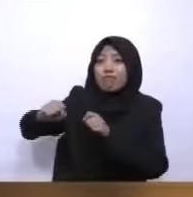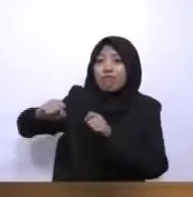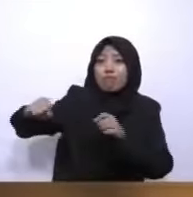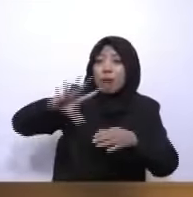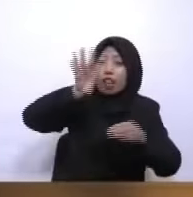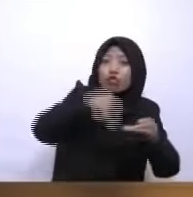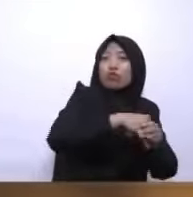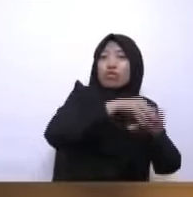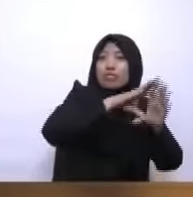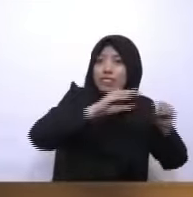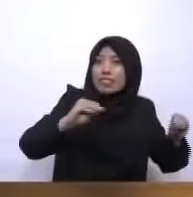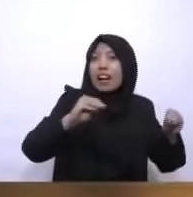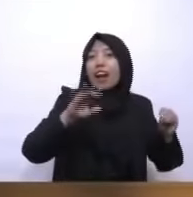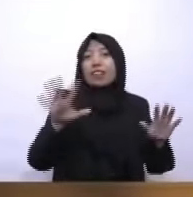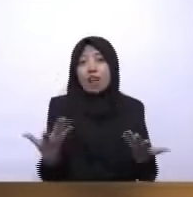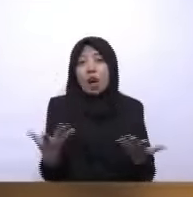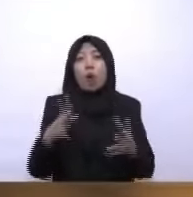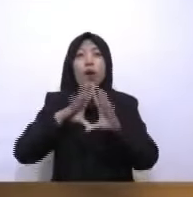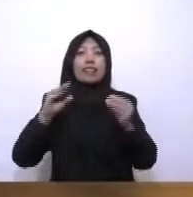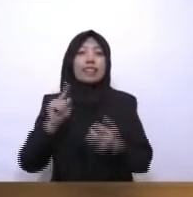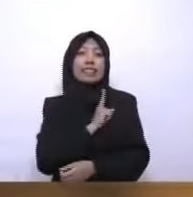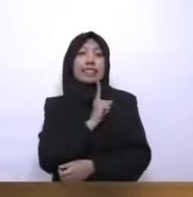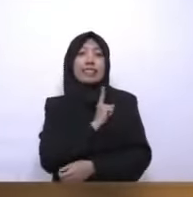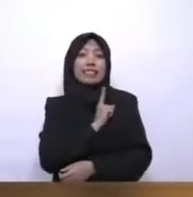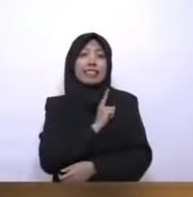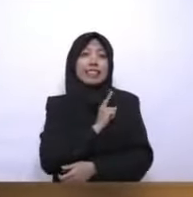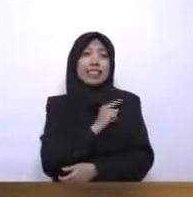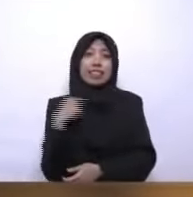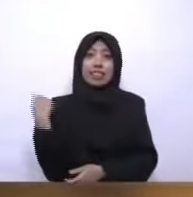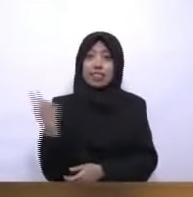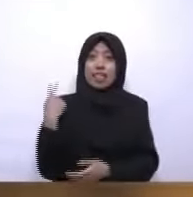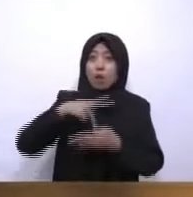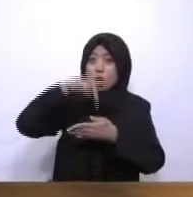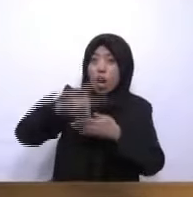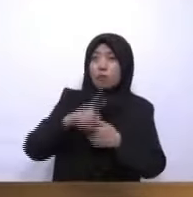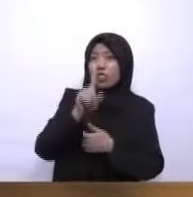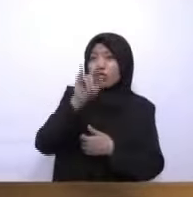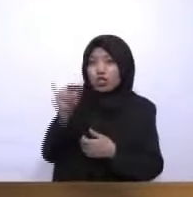bisa menciptakan lapangan kerja sendiri. Kalau Neng Gita punya program 1